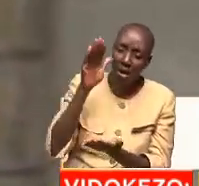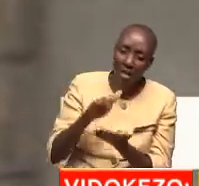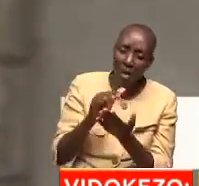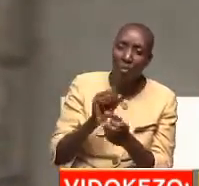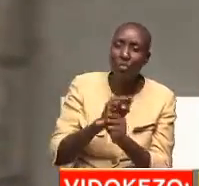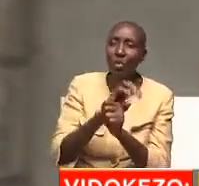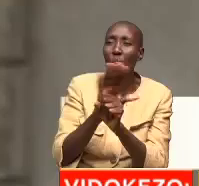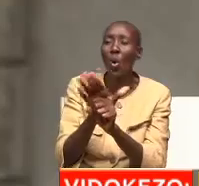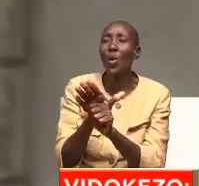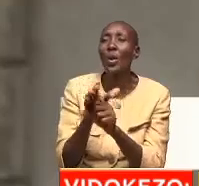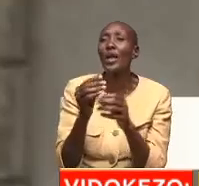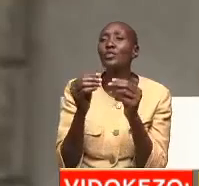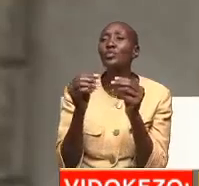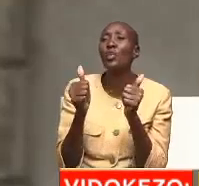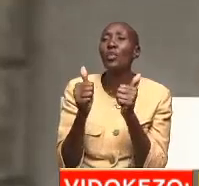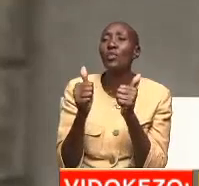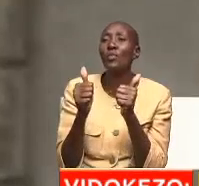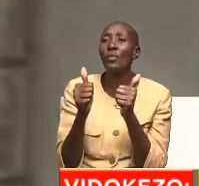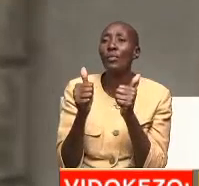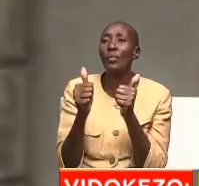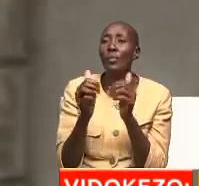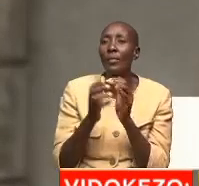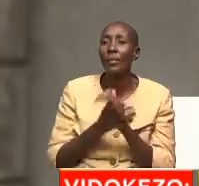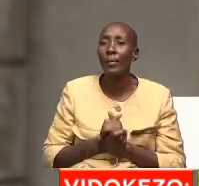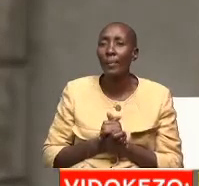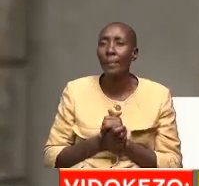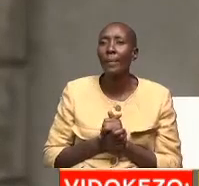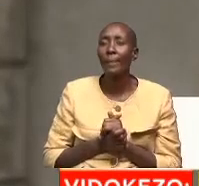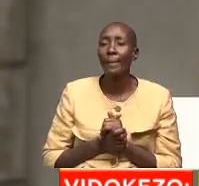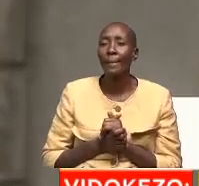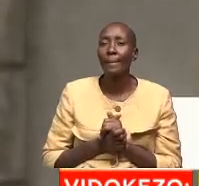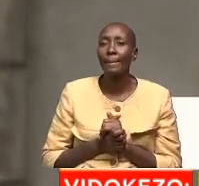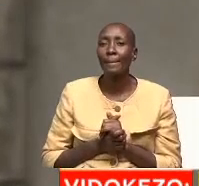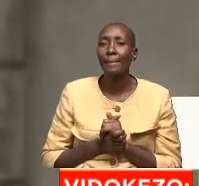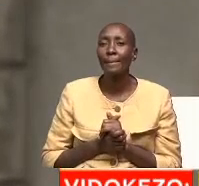corona kabisa. Bonfas